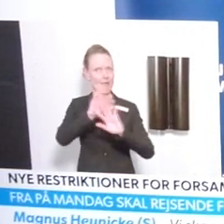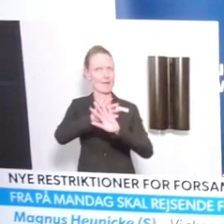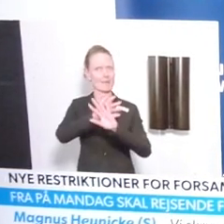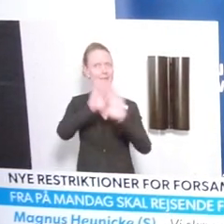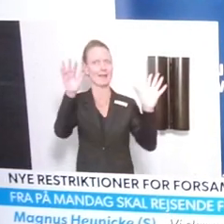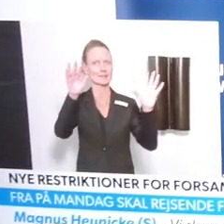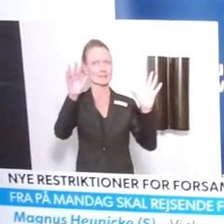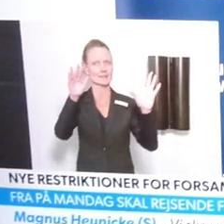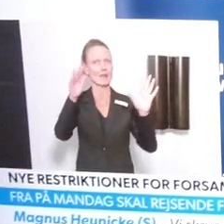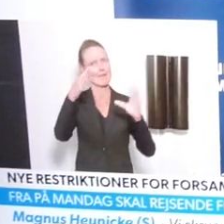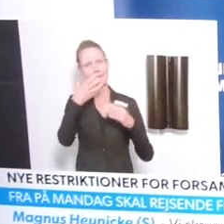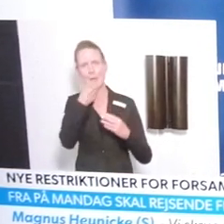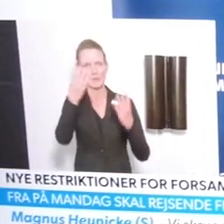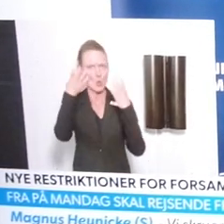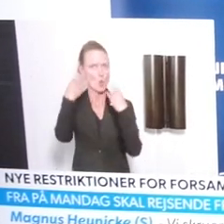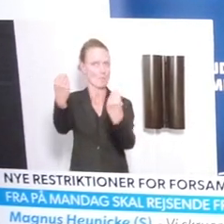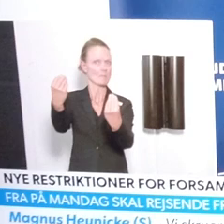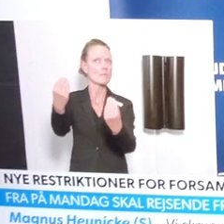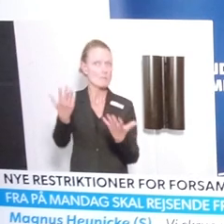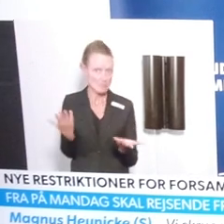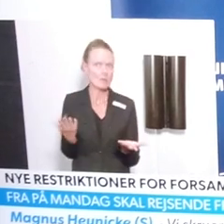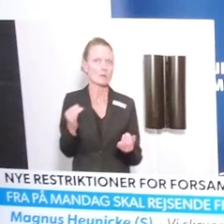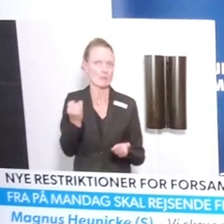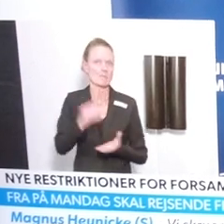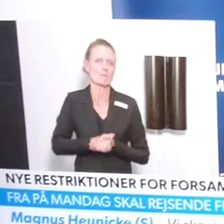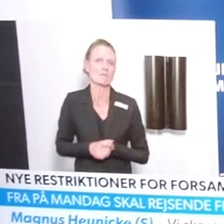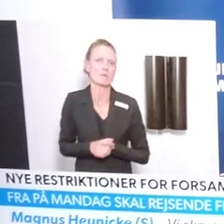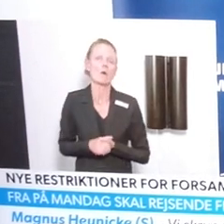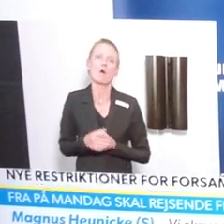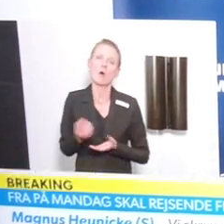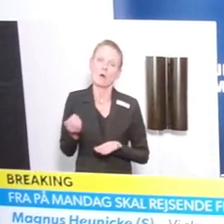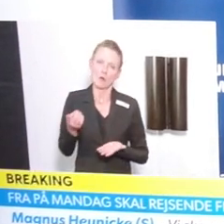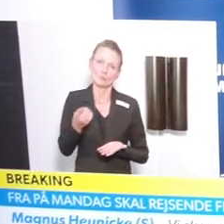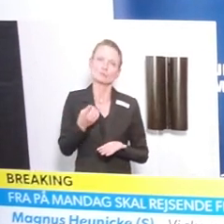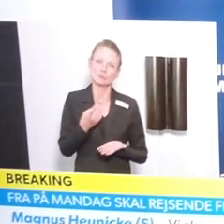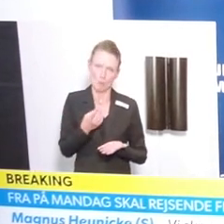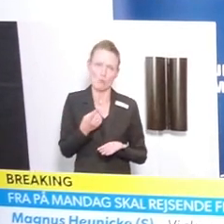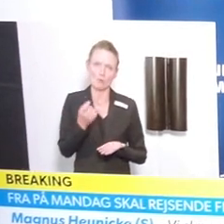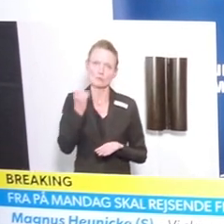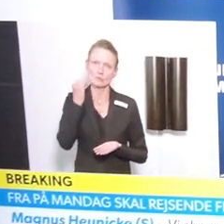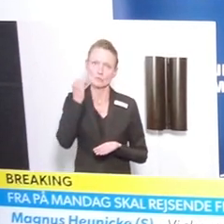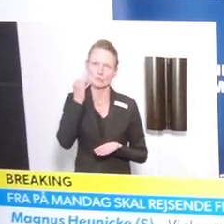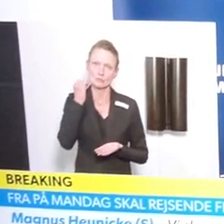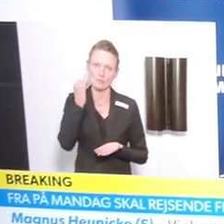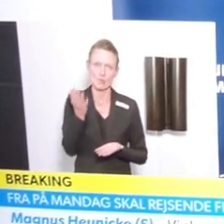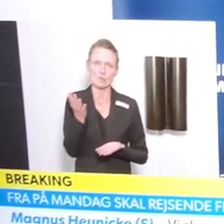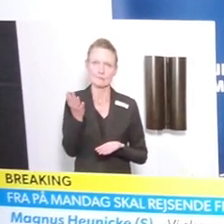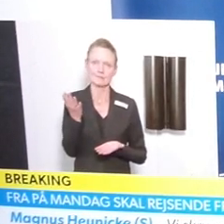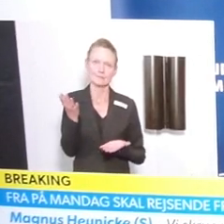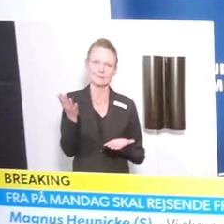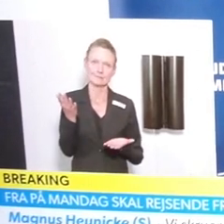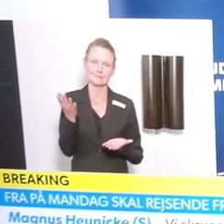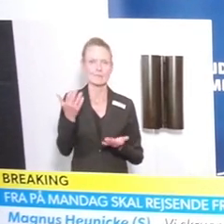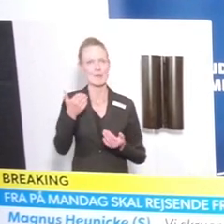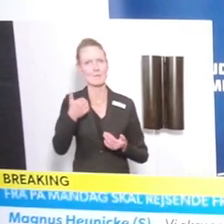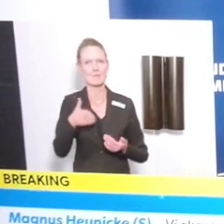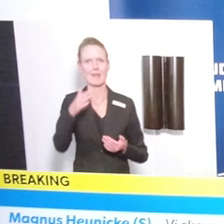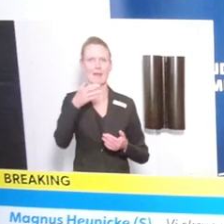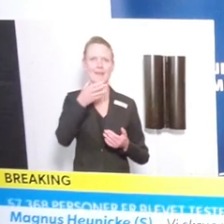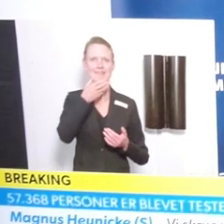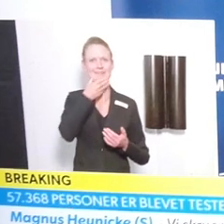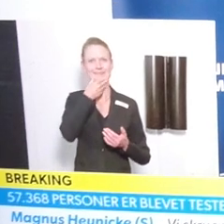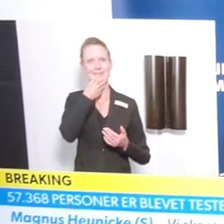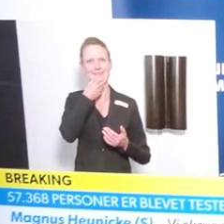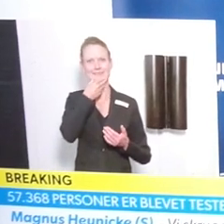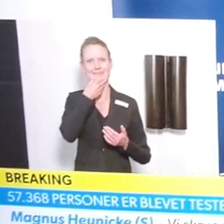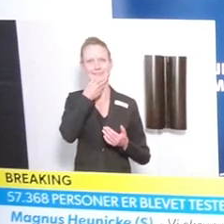det. Det bestræber vi os i høj grad på. Der vil det selvfølgelig være lettere med den store hammer.